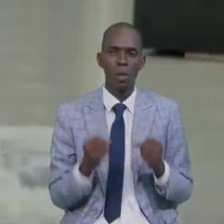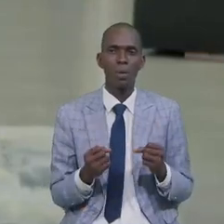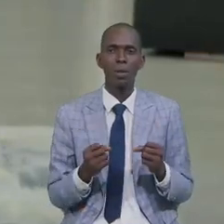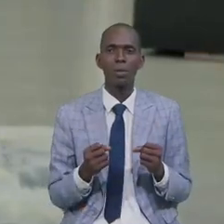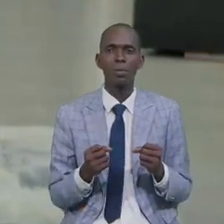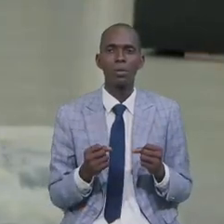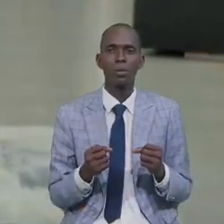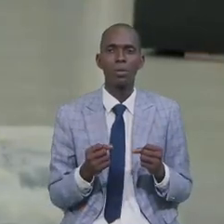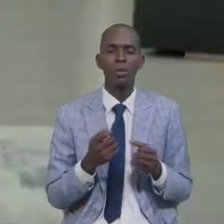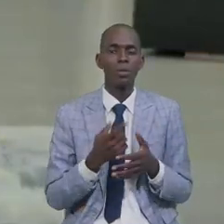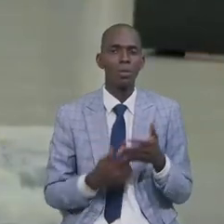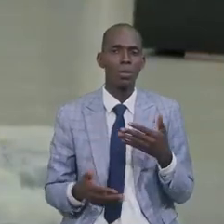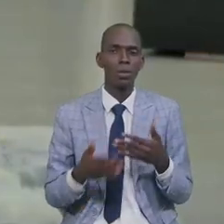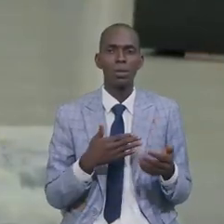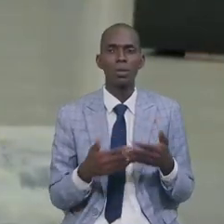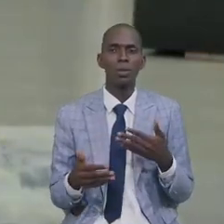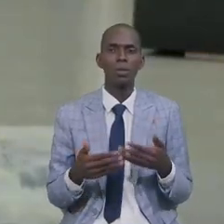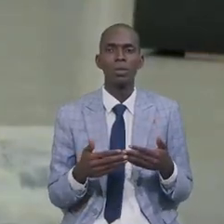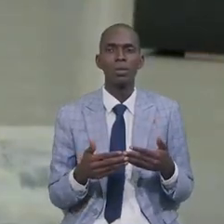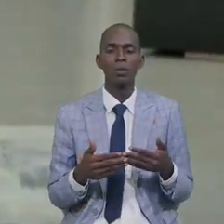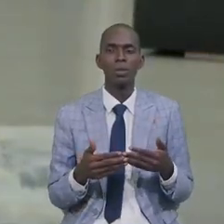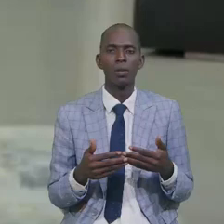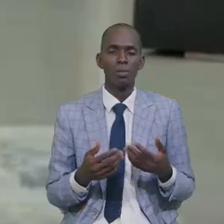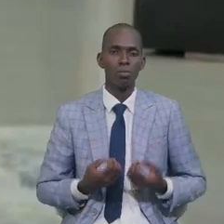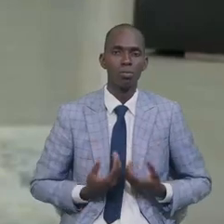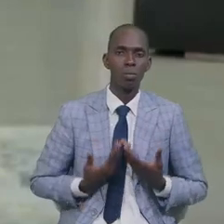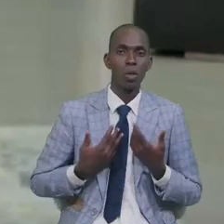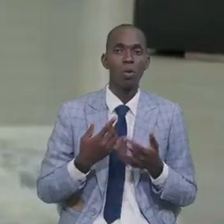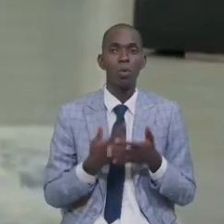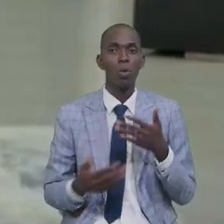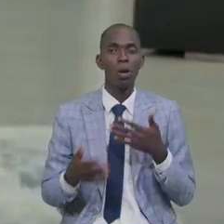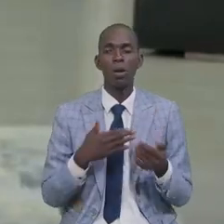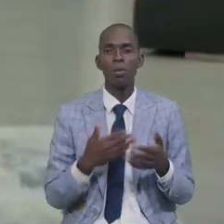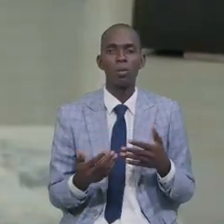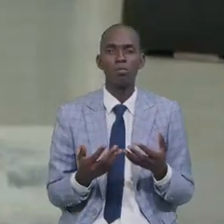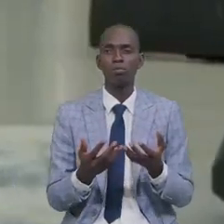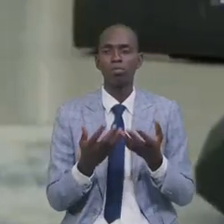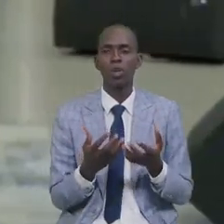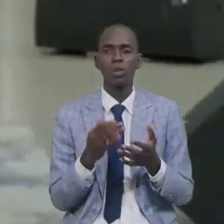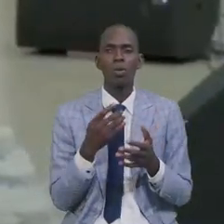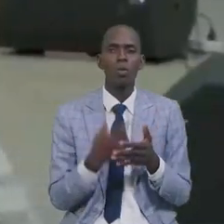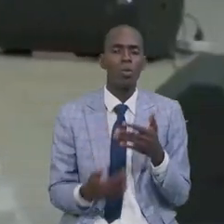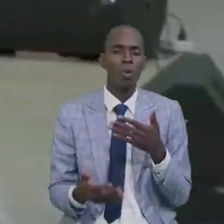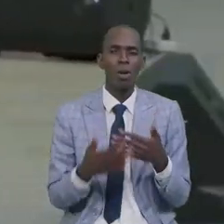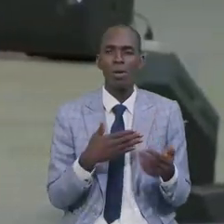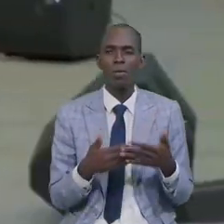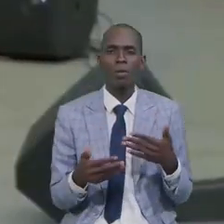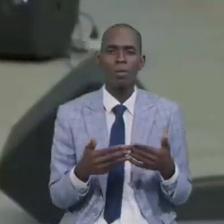la puissance, quel que soit le zèle, quelle que soit la passion,